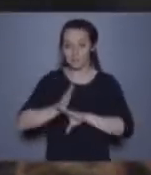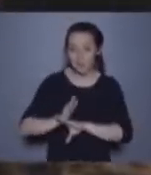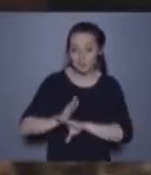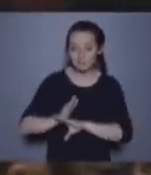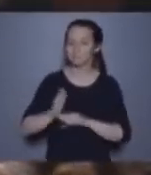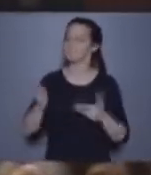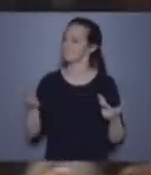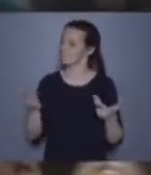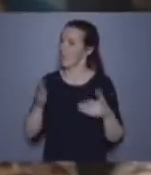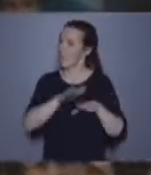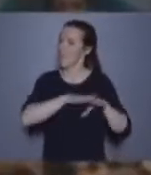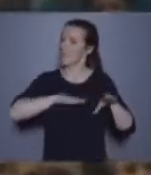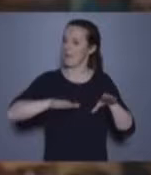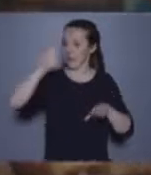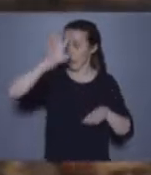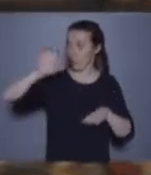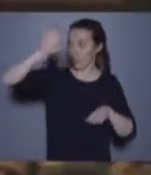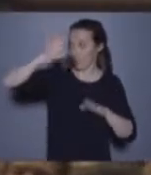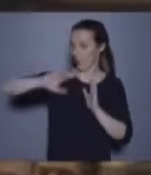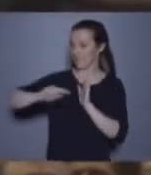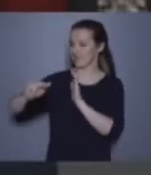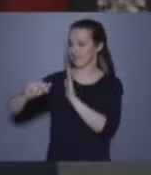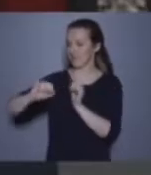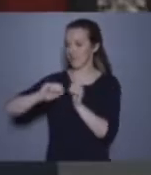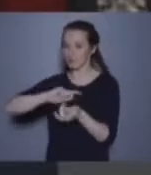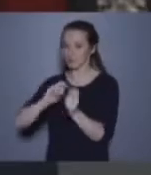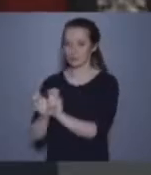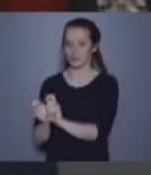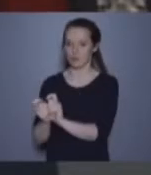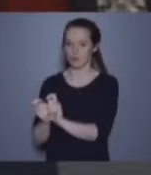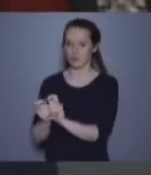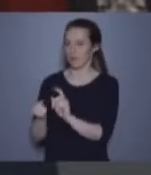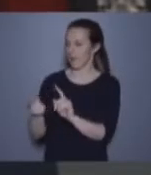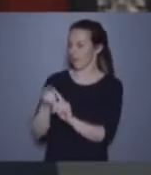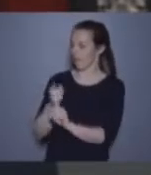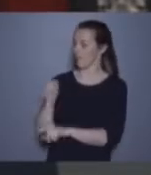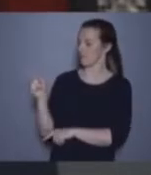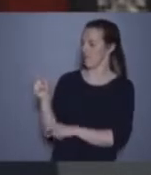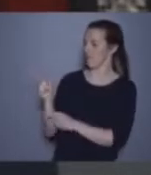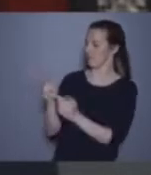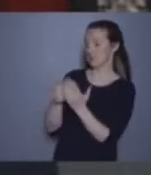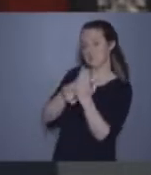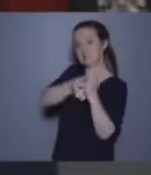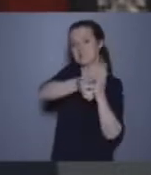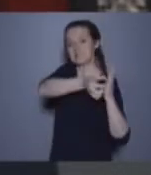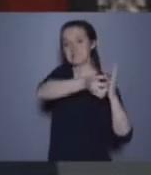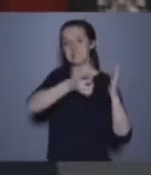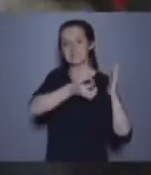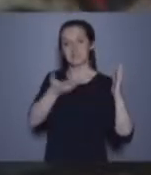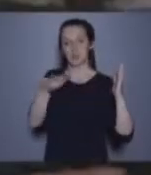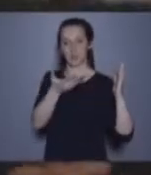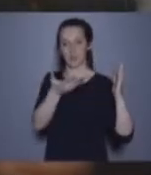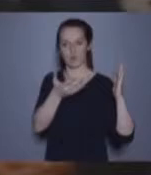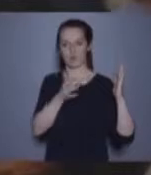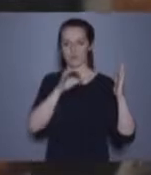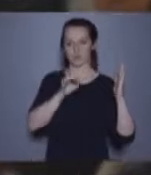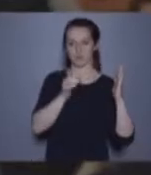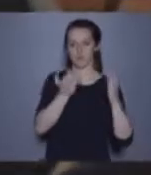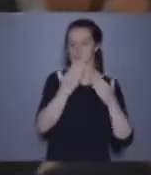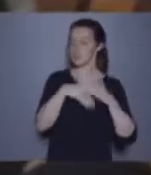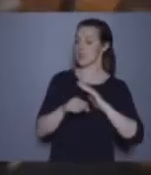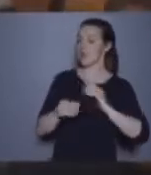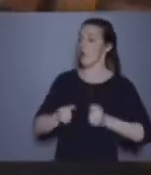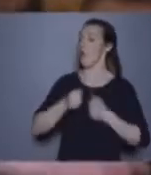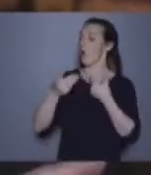traités européens, car vous ne le savez pas, mais ces traités interdisent que l'on précise dans une offre